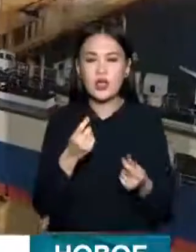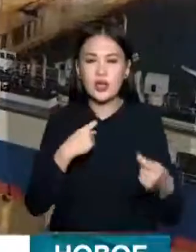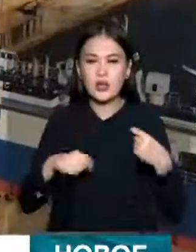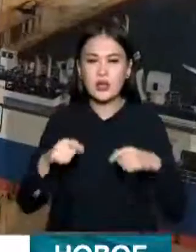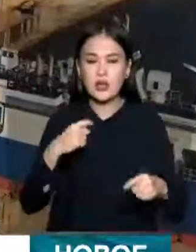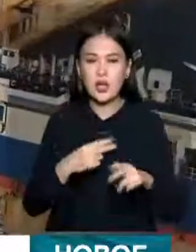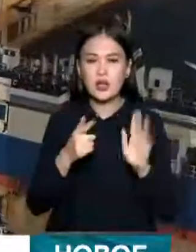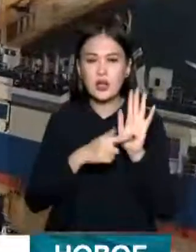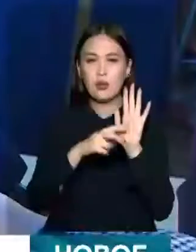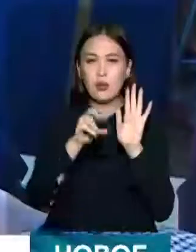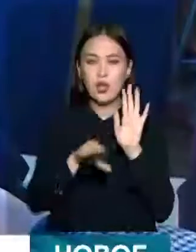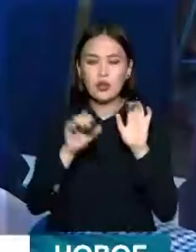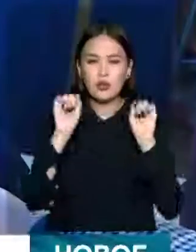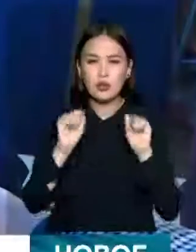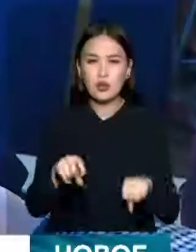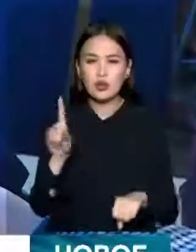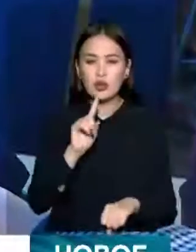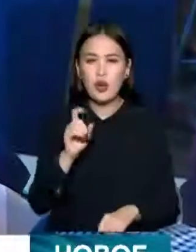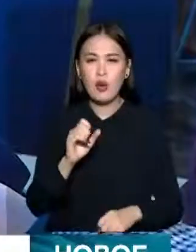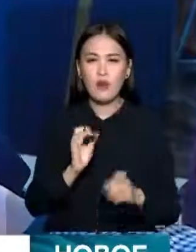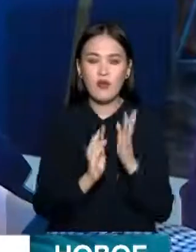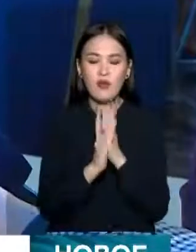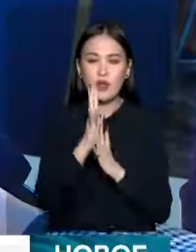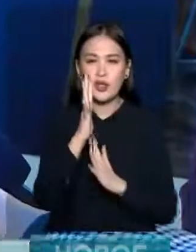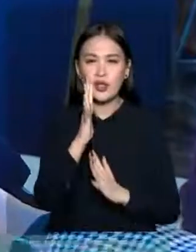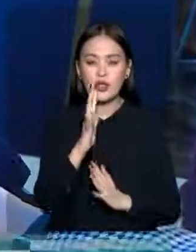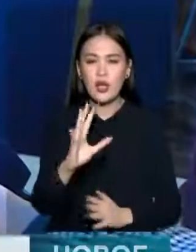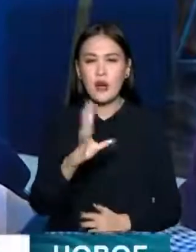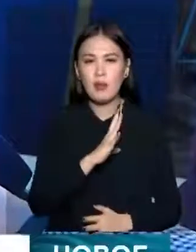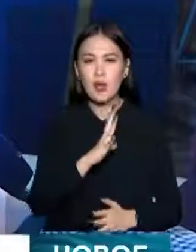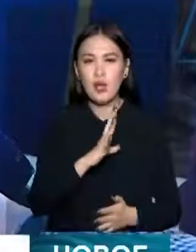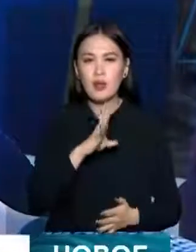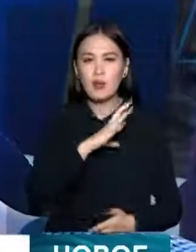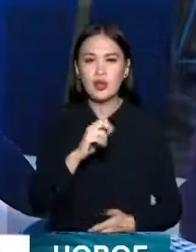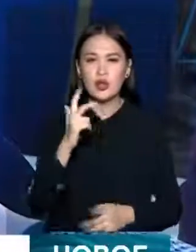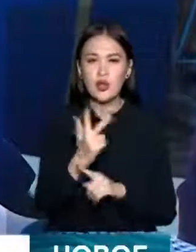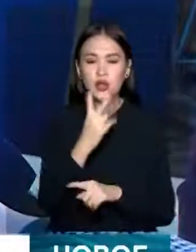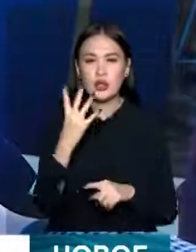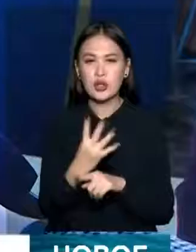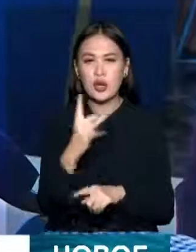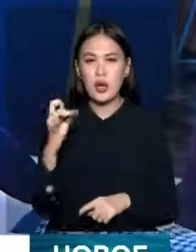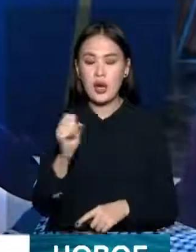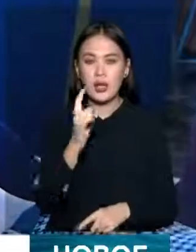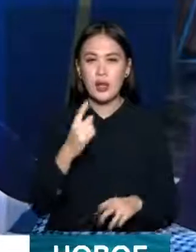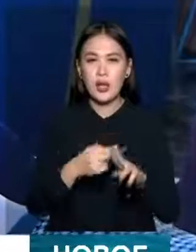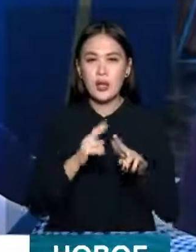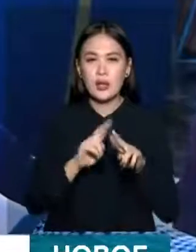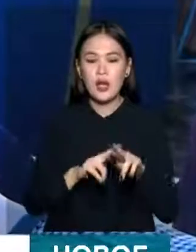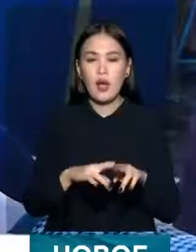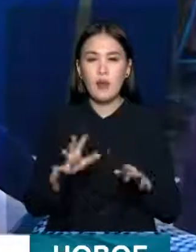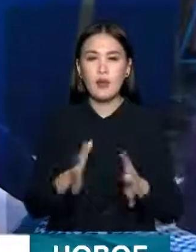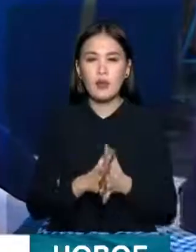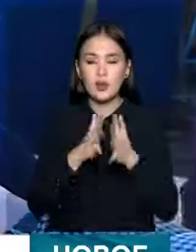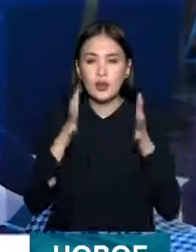7 лет можно сделать так, что производительность труда может вырасти минимум там, в 3-4 раза. Ну, конечно, на более